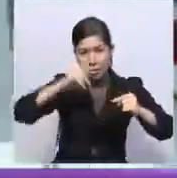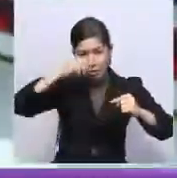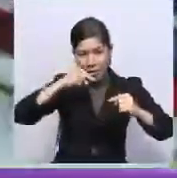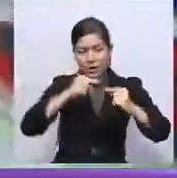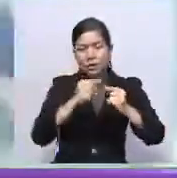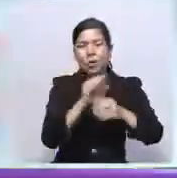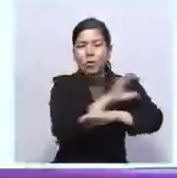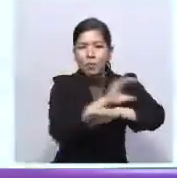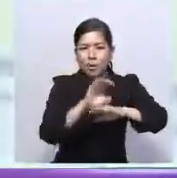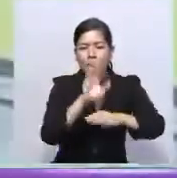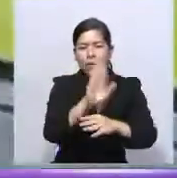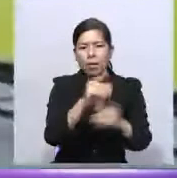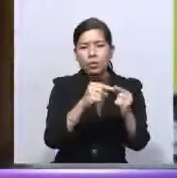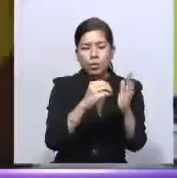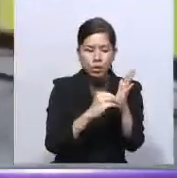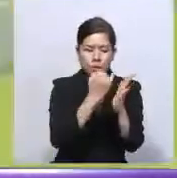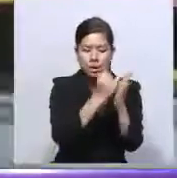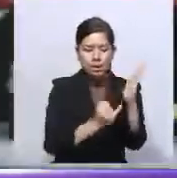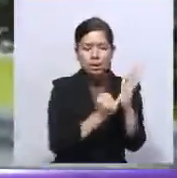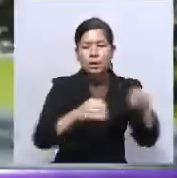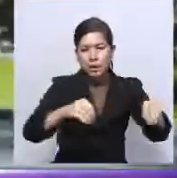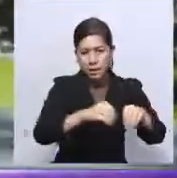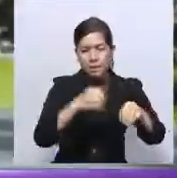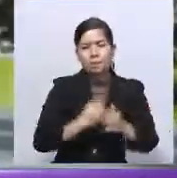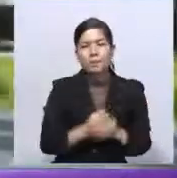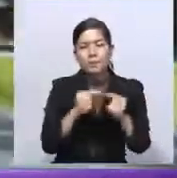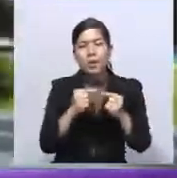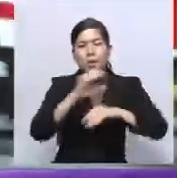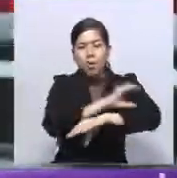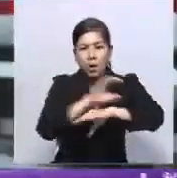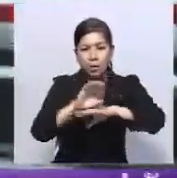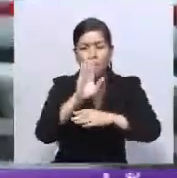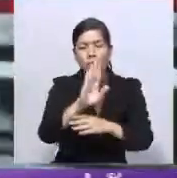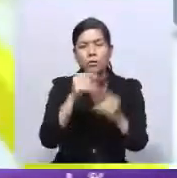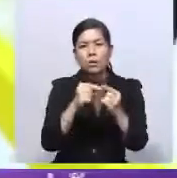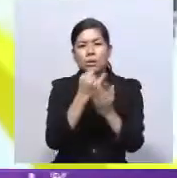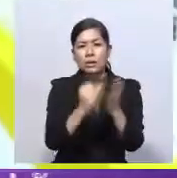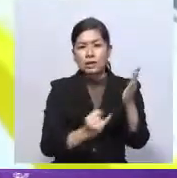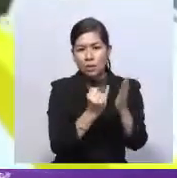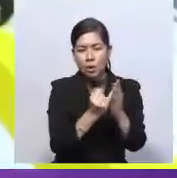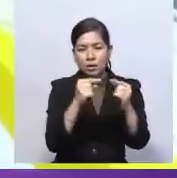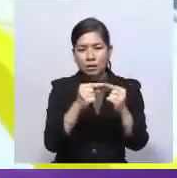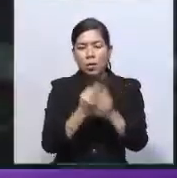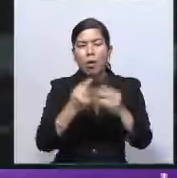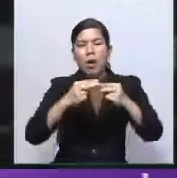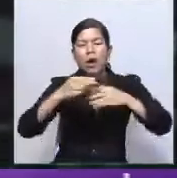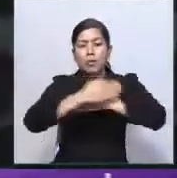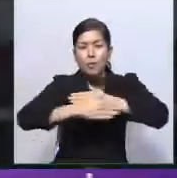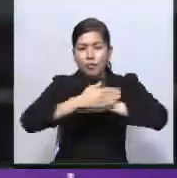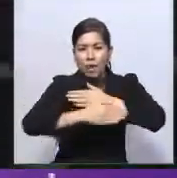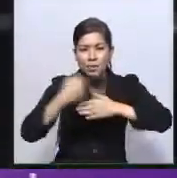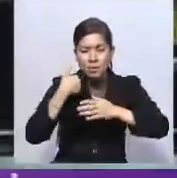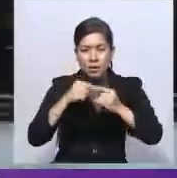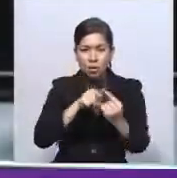ไฟฟ้าในเขตกรุงเทพมหานครและปริมณฑลโครงการรถไฟฟ้าในต่างจังหวัดโครงการรถไฟทางคู่เชื่อมโยงการข